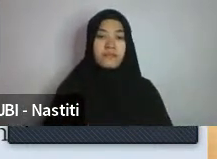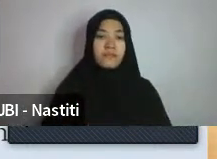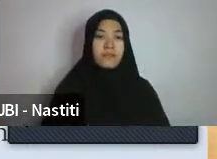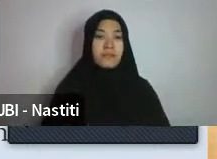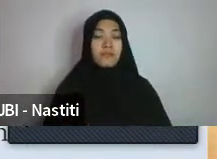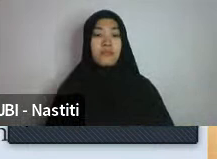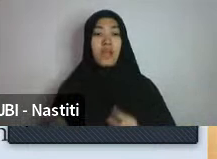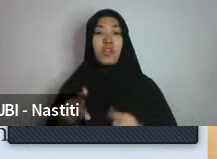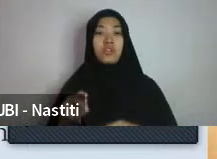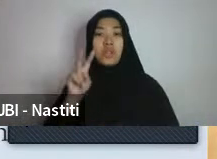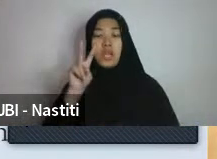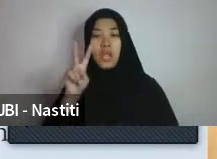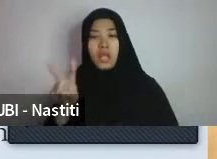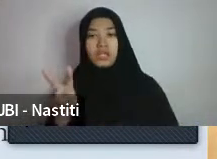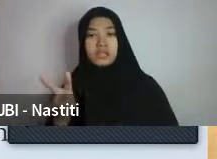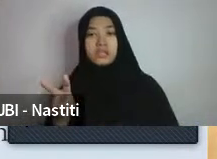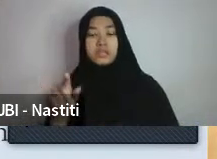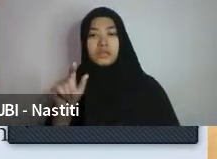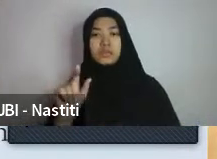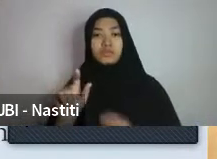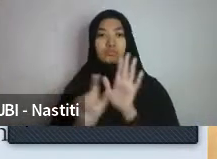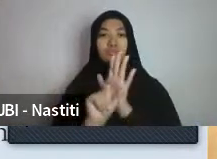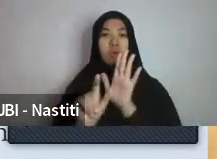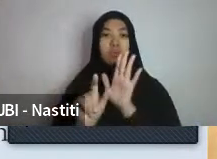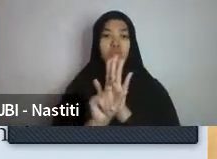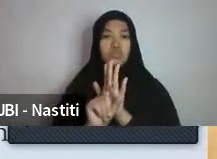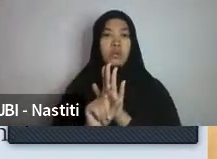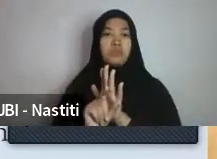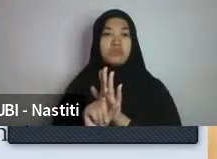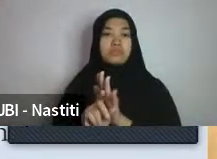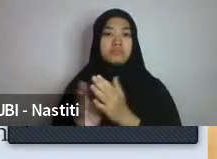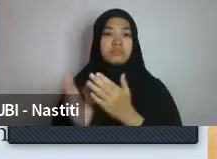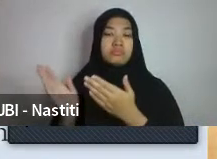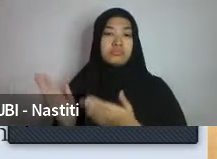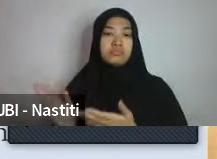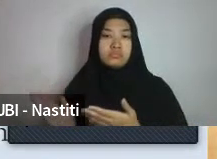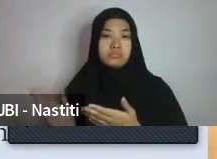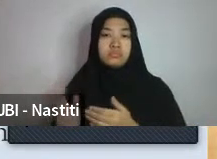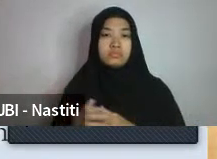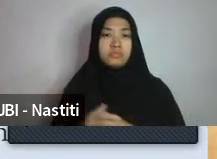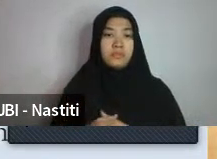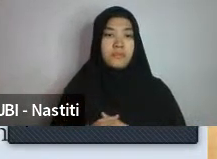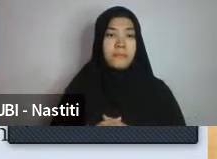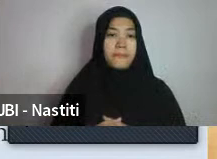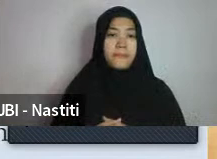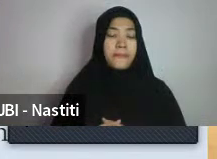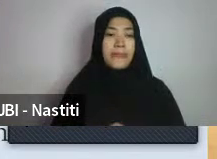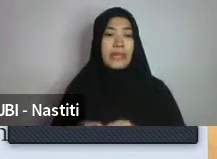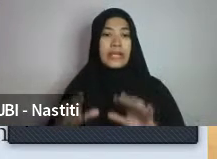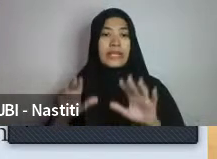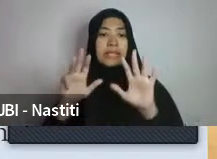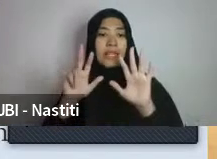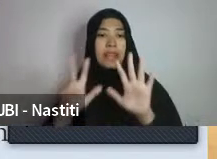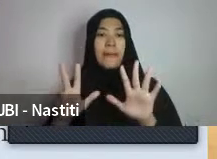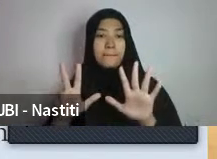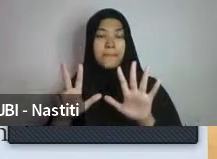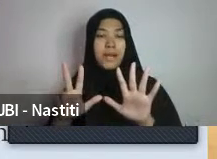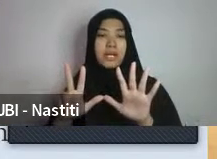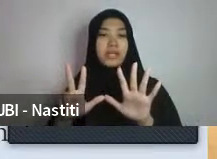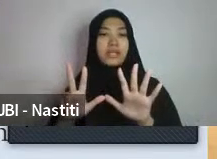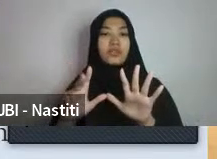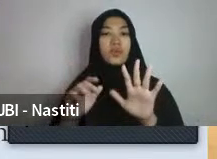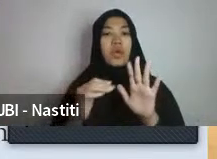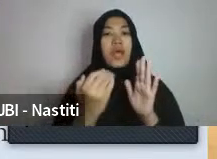undang-undang tersebut, hak-hak ODGJ, ya ada 8 yang tertulis di undang-undang